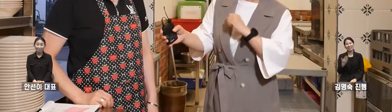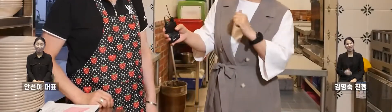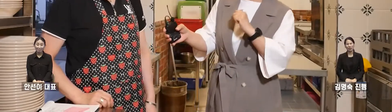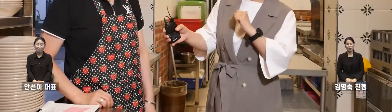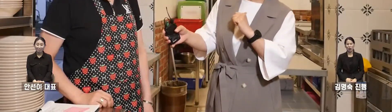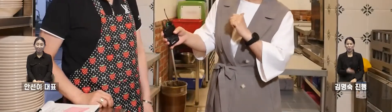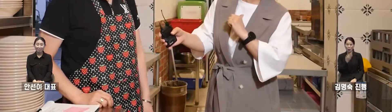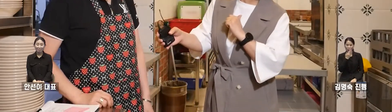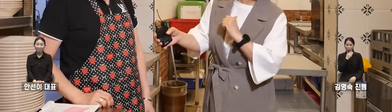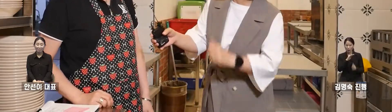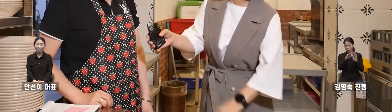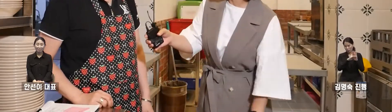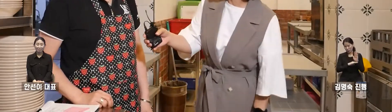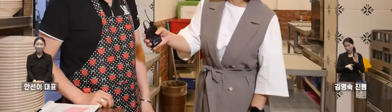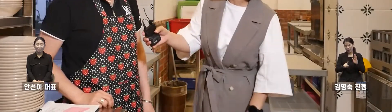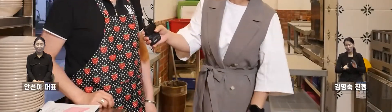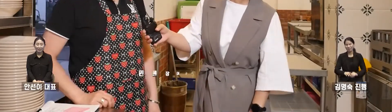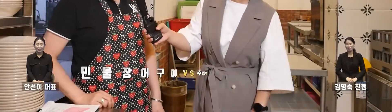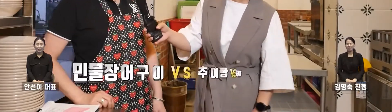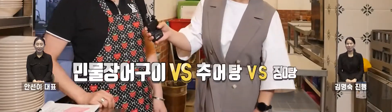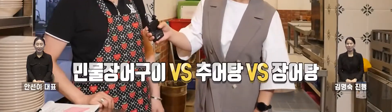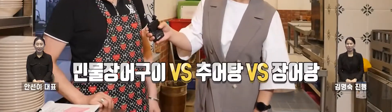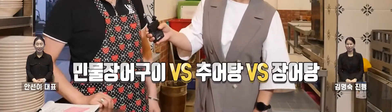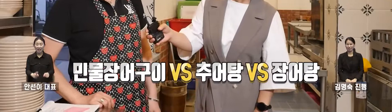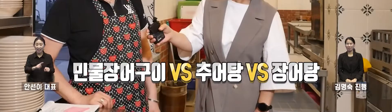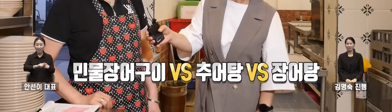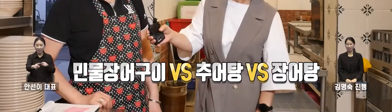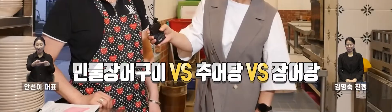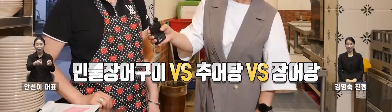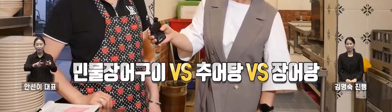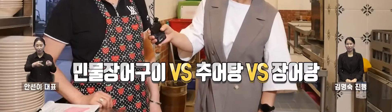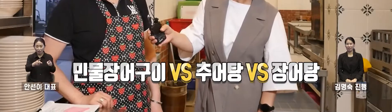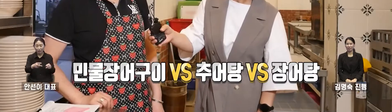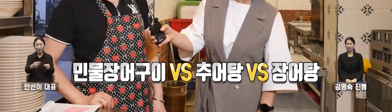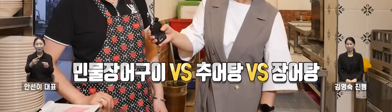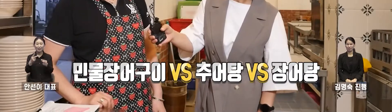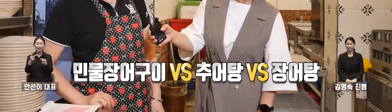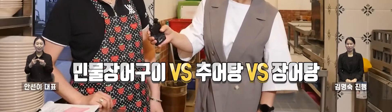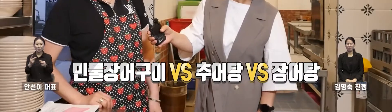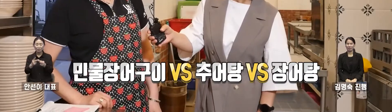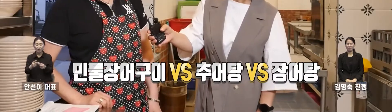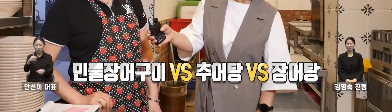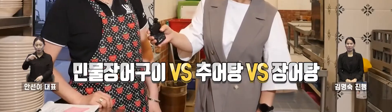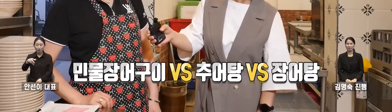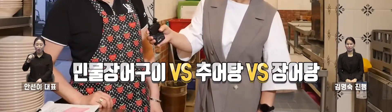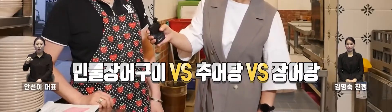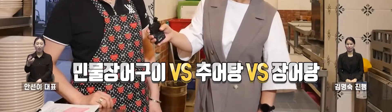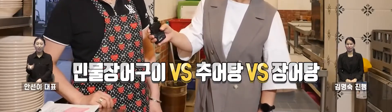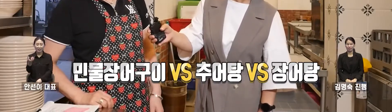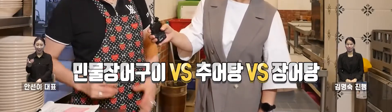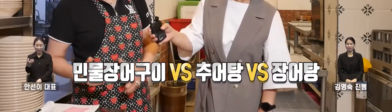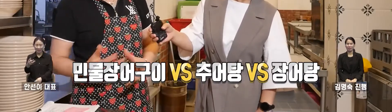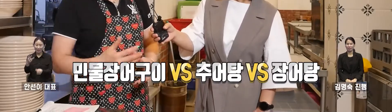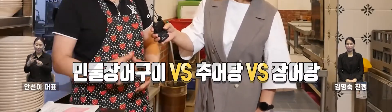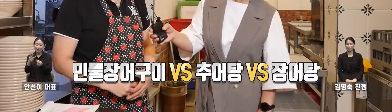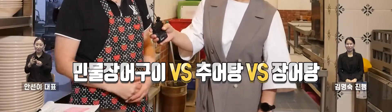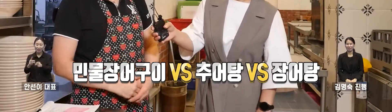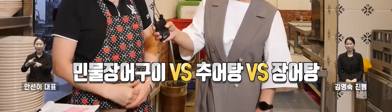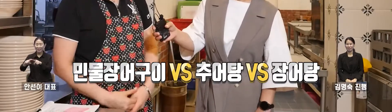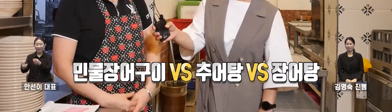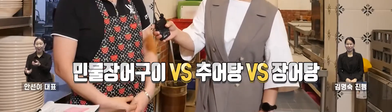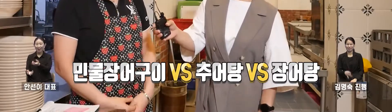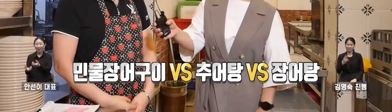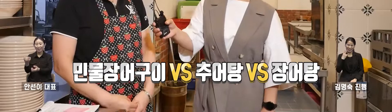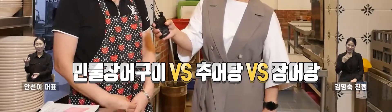되겠는데 네, 네, 네. 오늘 저희들이 맛볼 게 뭐 있을까요? 장어구이하고 민물 장어구이하고 추어탕하고 장어탕하고 이제 조금씩